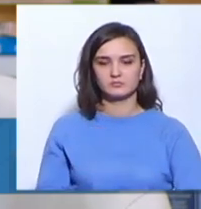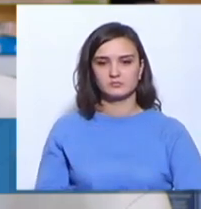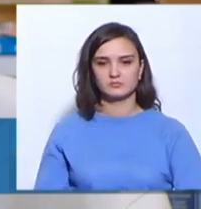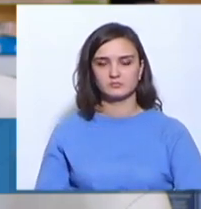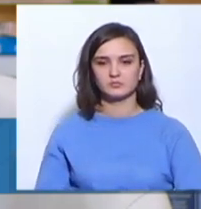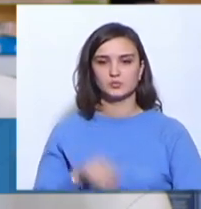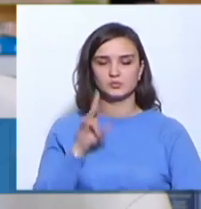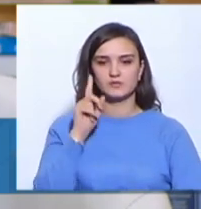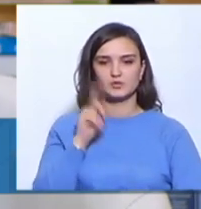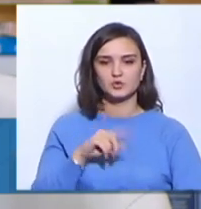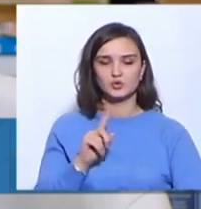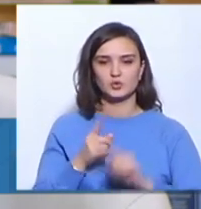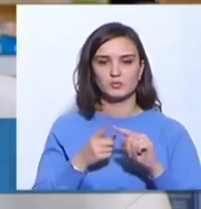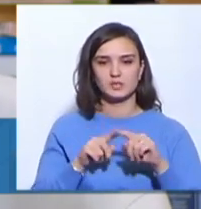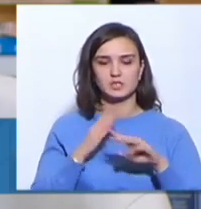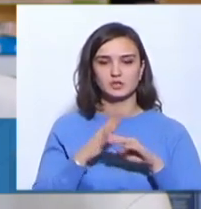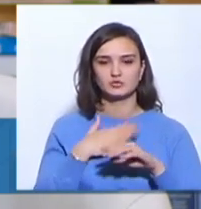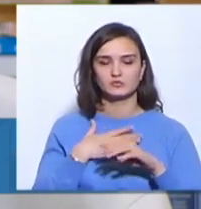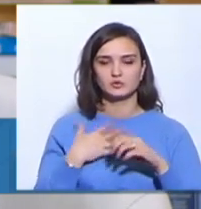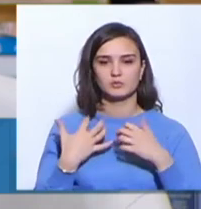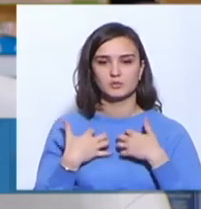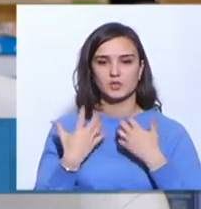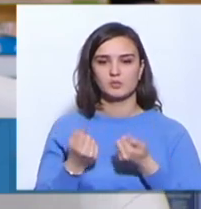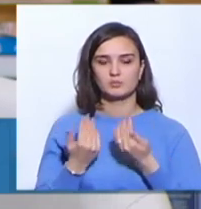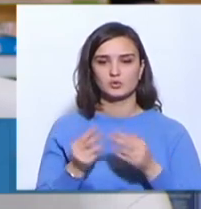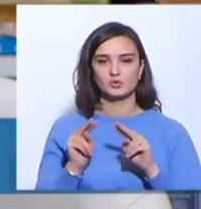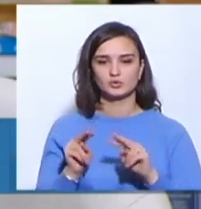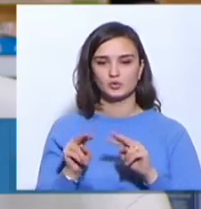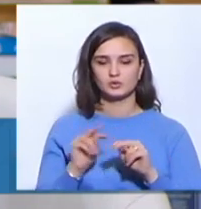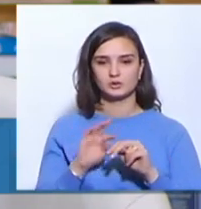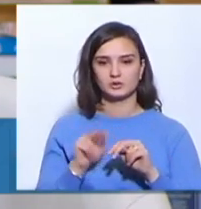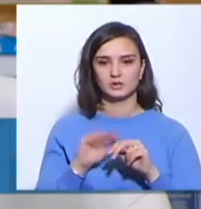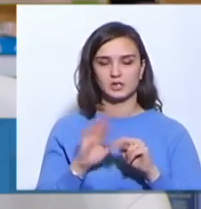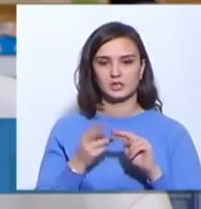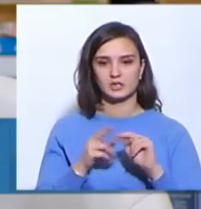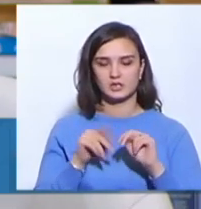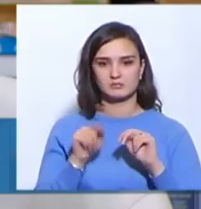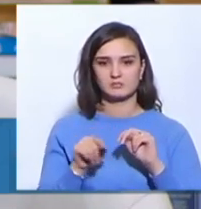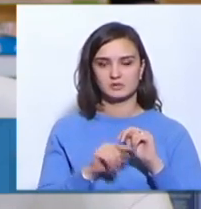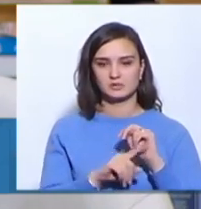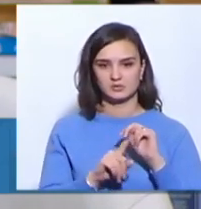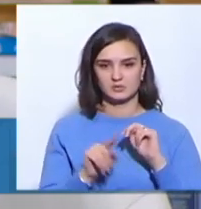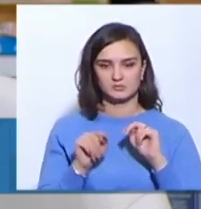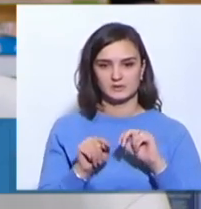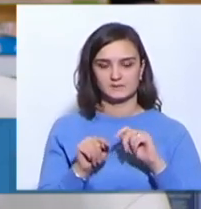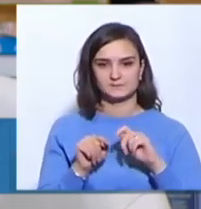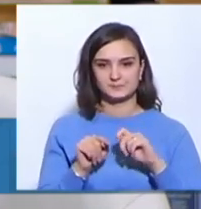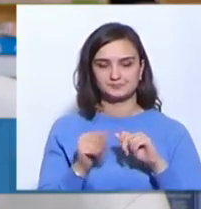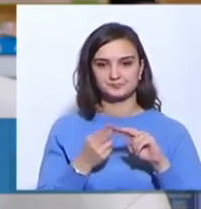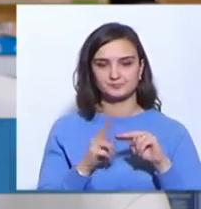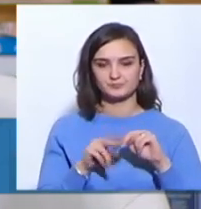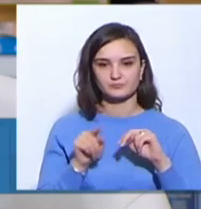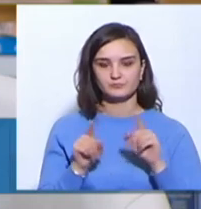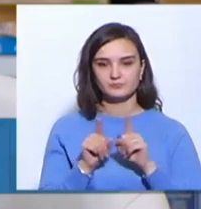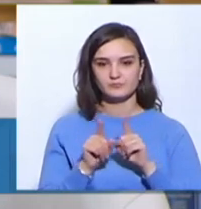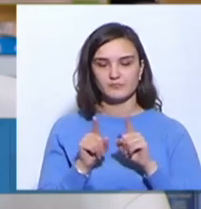უნდა ვიცოდეთ, რომ ეს არის ჩვენი ჯანმრთელობის კონტროლი და არ აუცილებლად მივიდეთ და რამე გამოვივლინოთ, ხო? ამიტომ